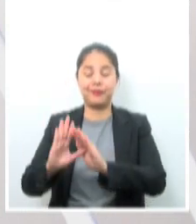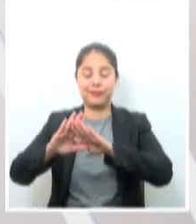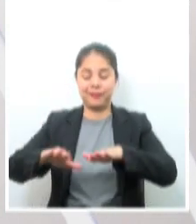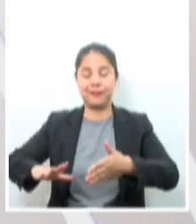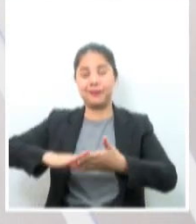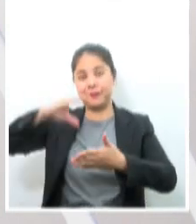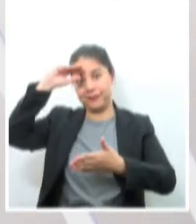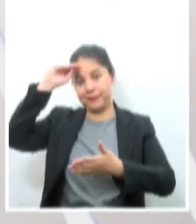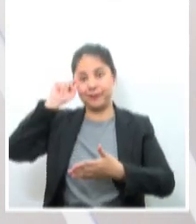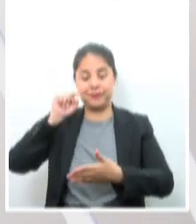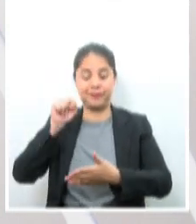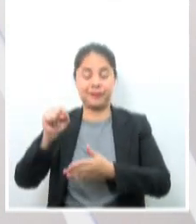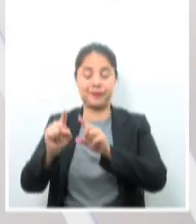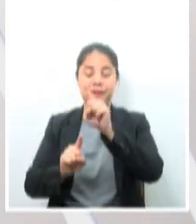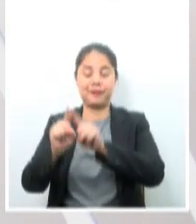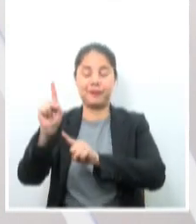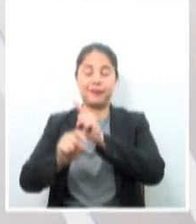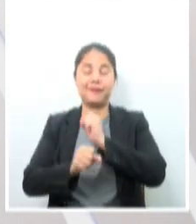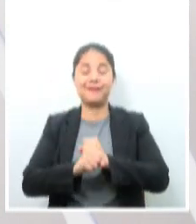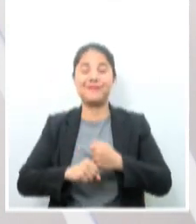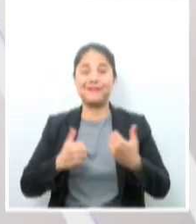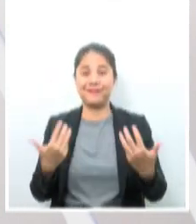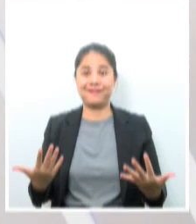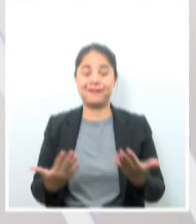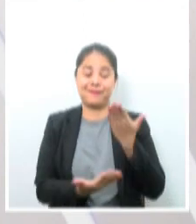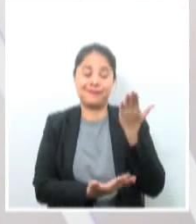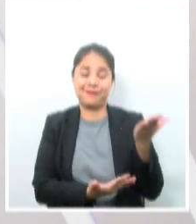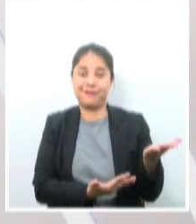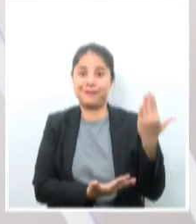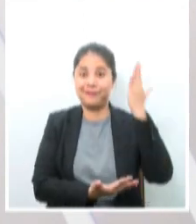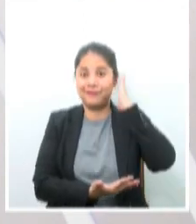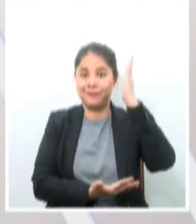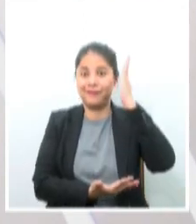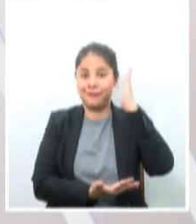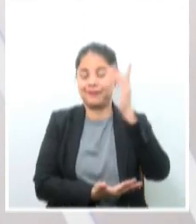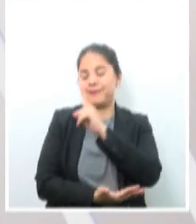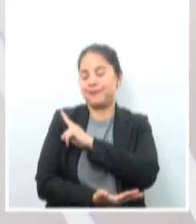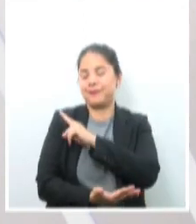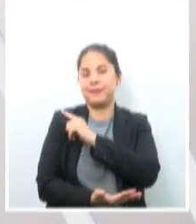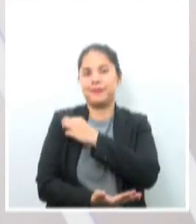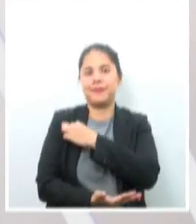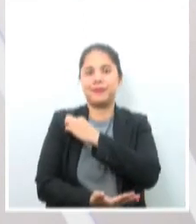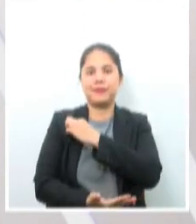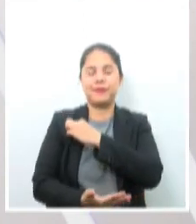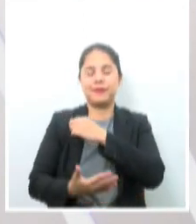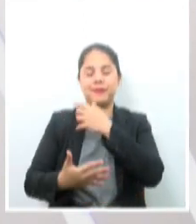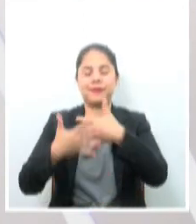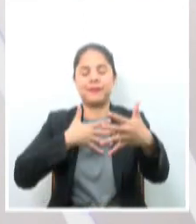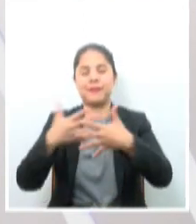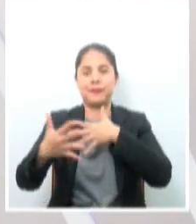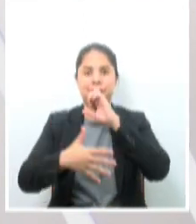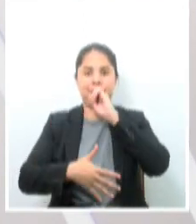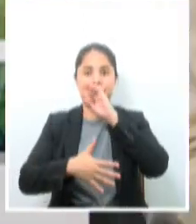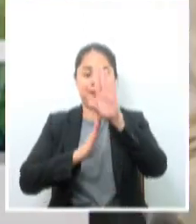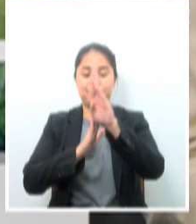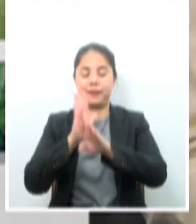ใจอยากจะใช้แบบวัดแววนี้จะทำอย่างไรบ้างดีคะก็ขอเชิญคุณจักรินค่ะคุณอู๋ค่ะแนะนำเรื่องของการใช้งานระบบค่ะ